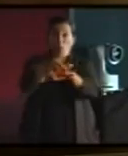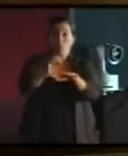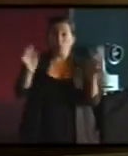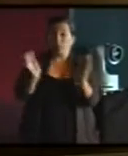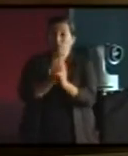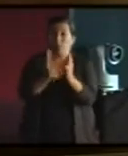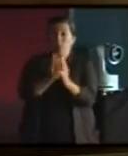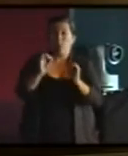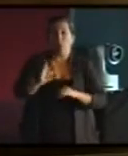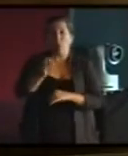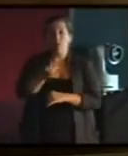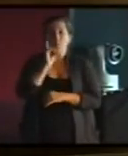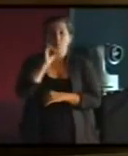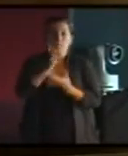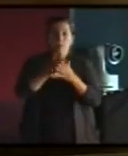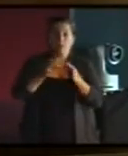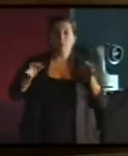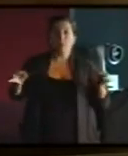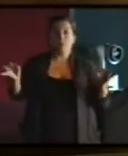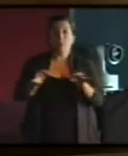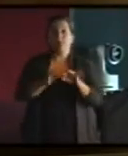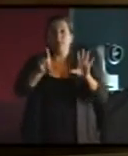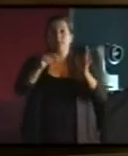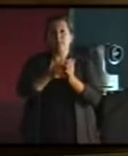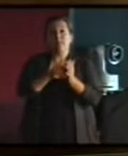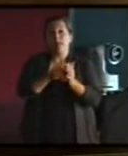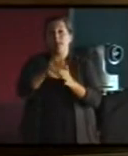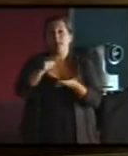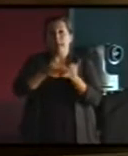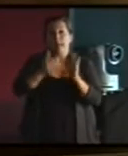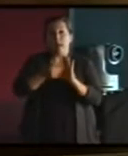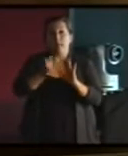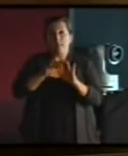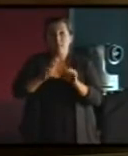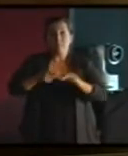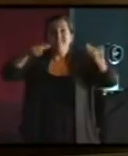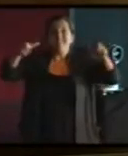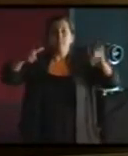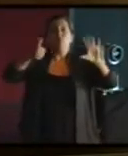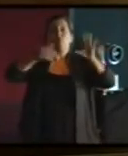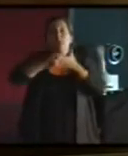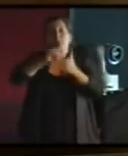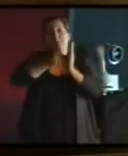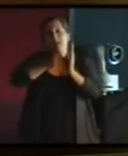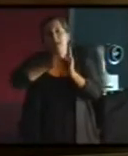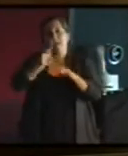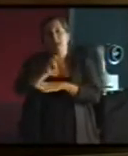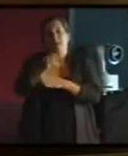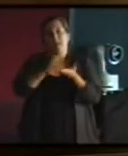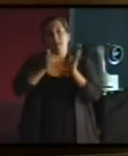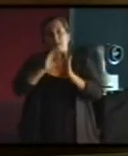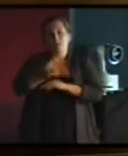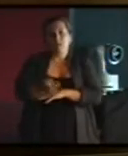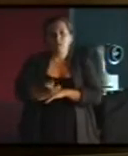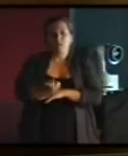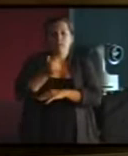parce que c'est quand même un terrain de 7000 mètres où on construit 60000 mètres. Donc l'espace public est très difficile. C'est-à-dire, de faire un espace